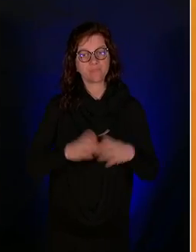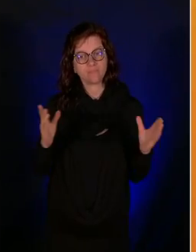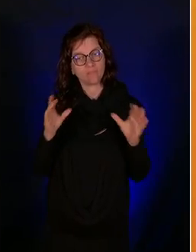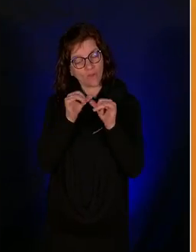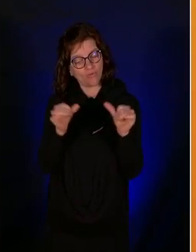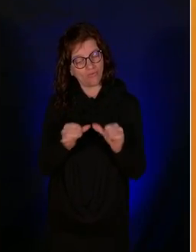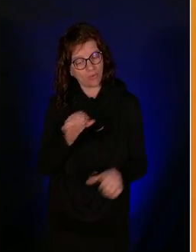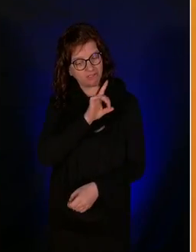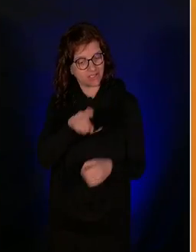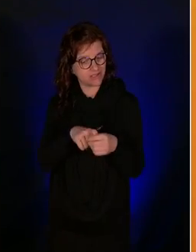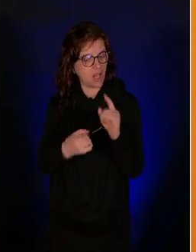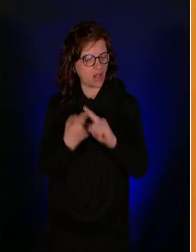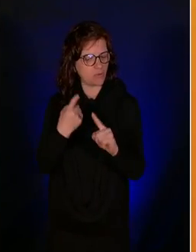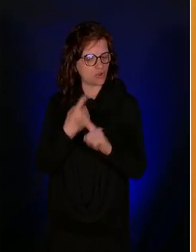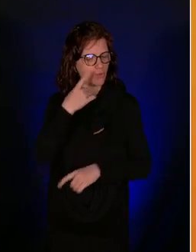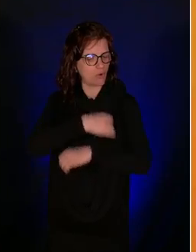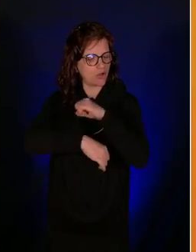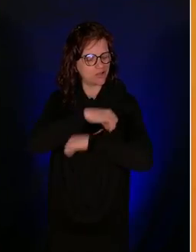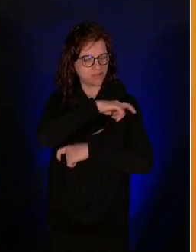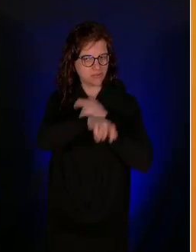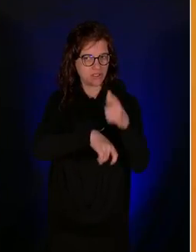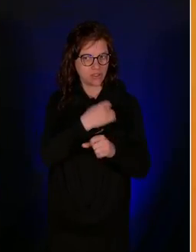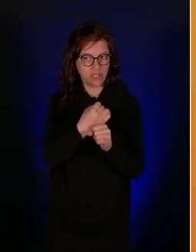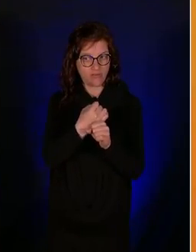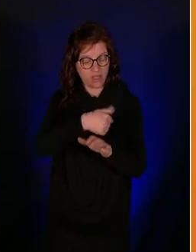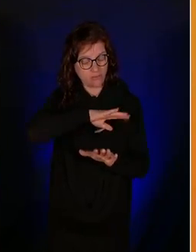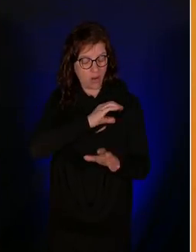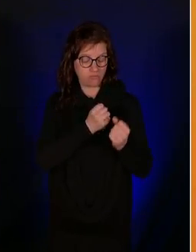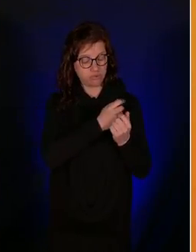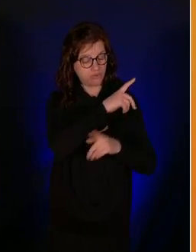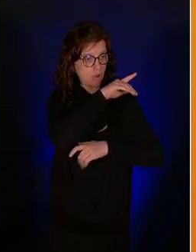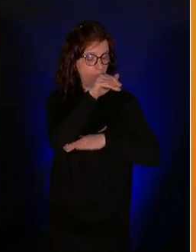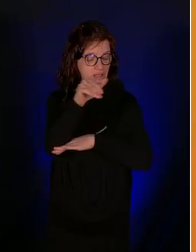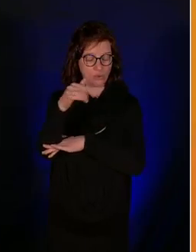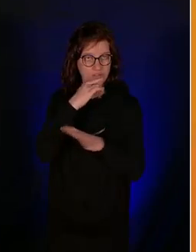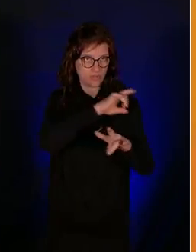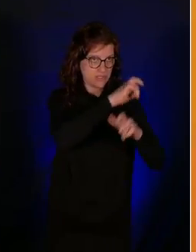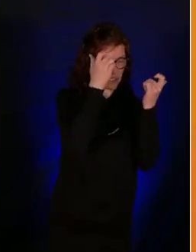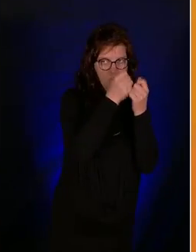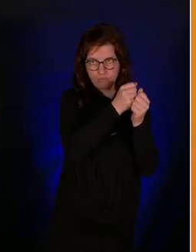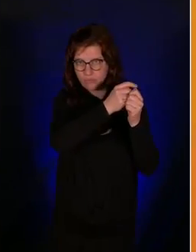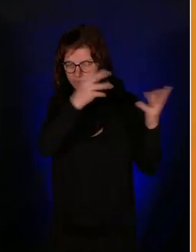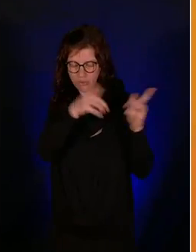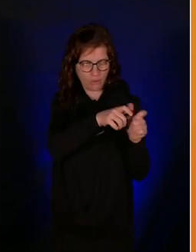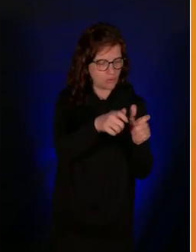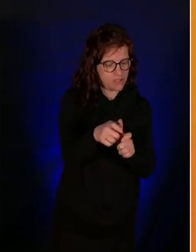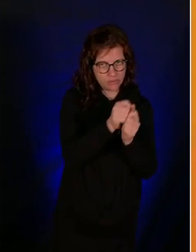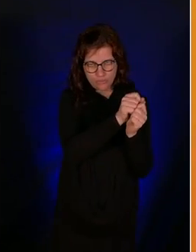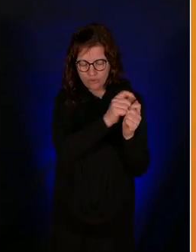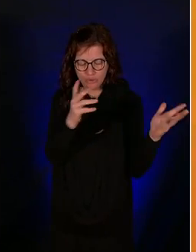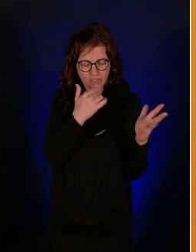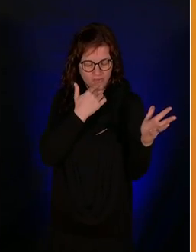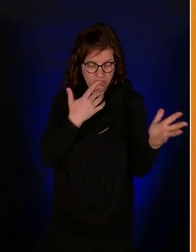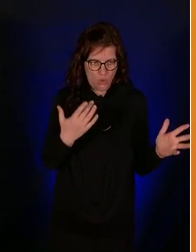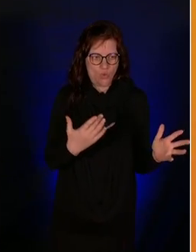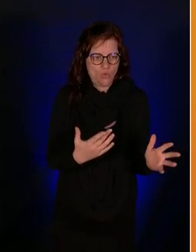syndicat, elle importe pour organiser ces travailleurs-là, parce que ces travailleurs, ils ont plusieurs employeurs, ils jonglent entre les statuts, ils jonglent entre les entreprises, et du coup, la seule